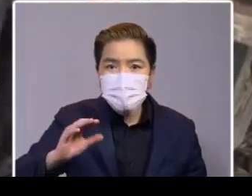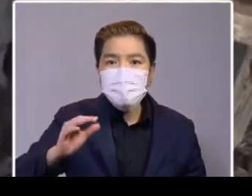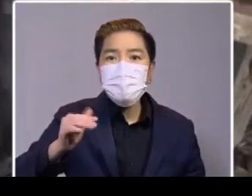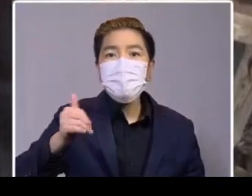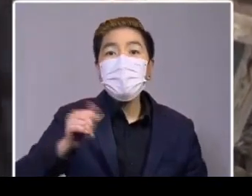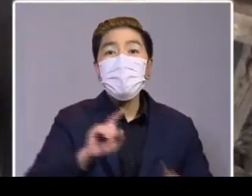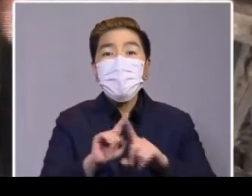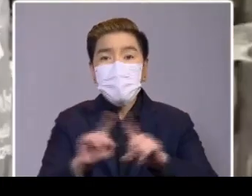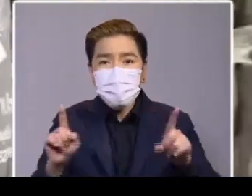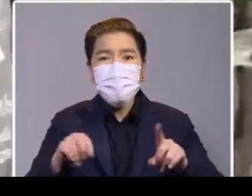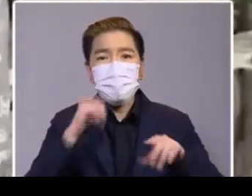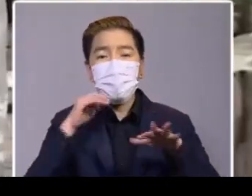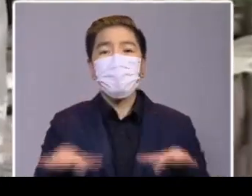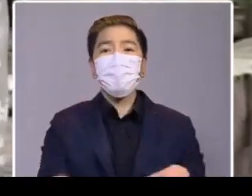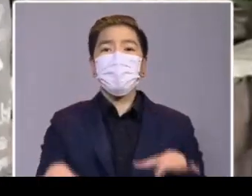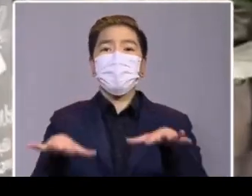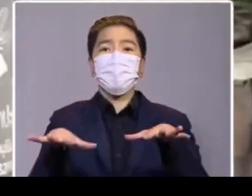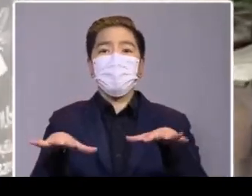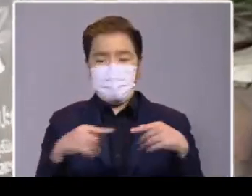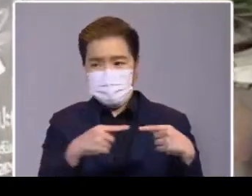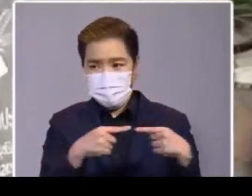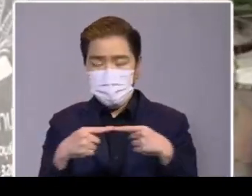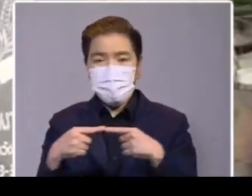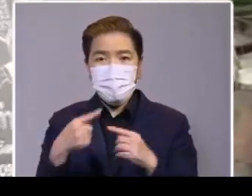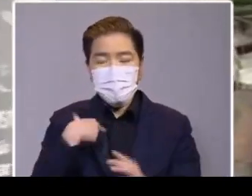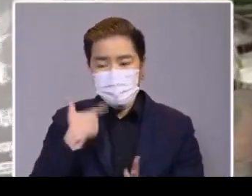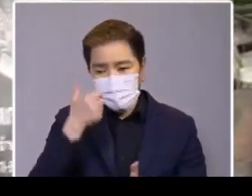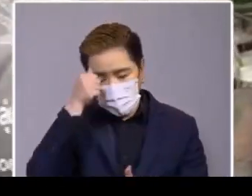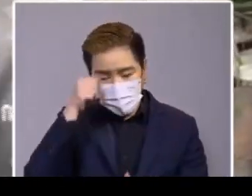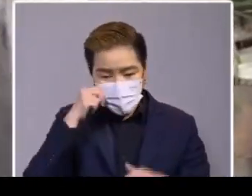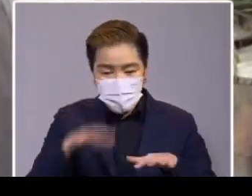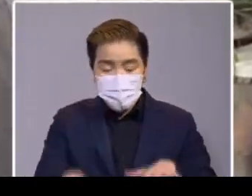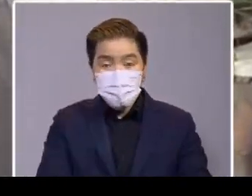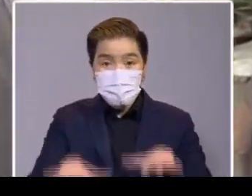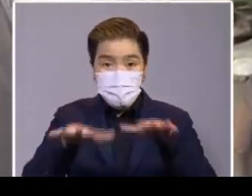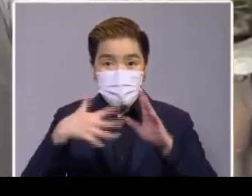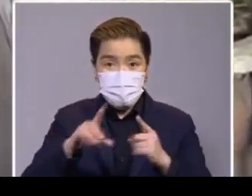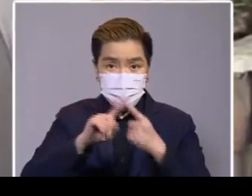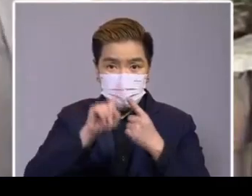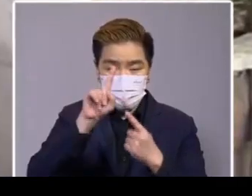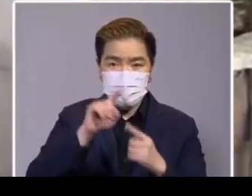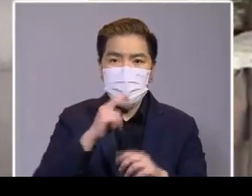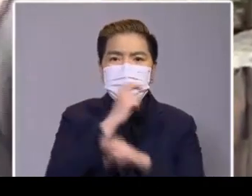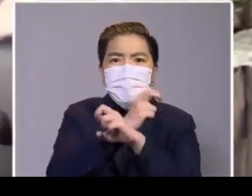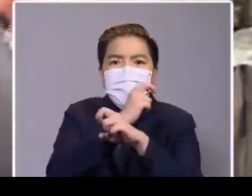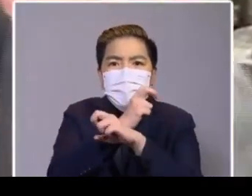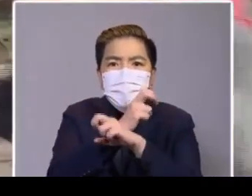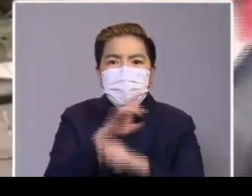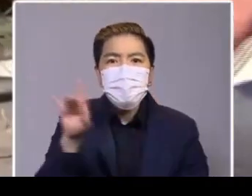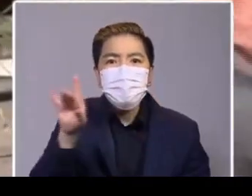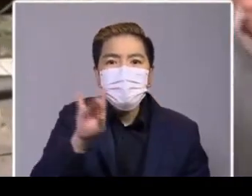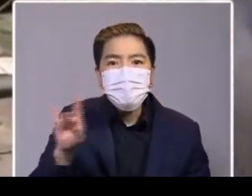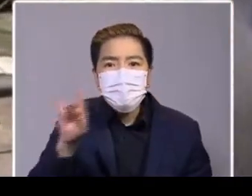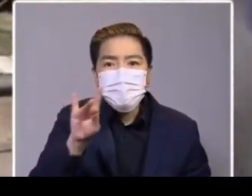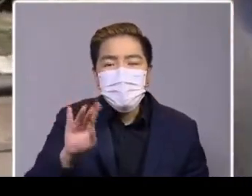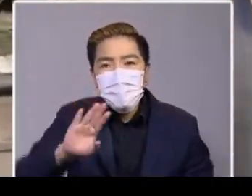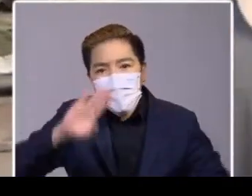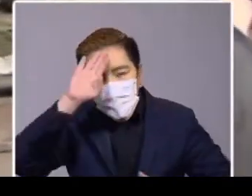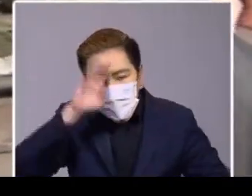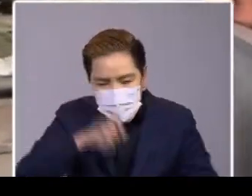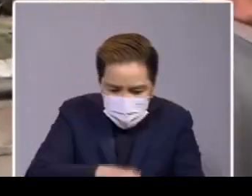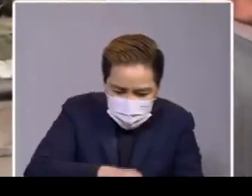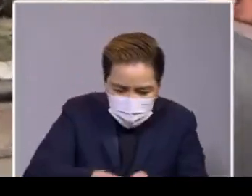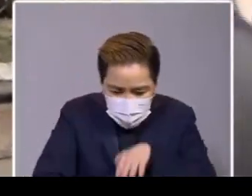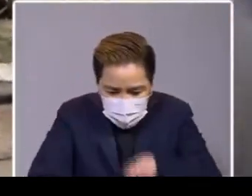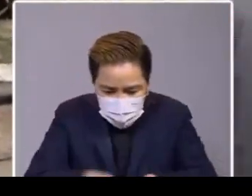ทนอยู่กับน้ำที่ท่วมขังอยู่นานมากใช่แล้วมันท่วมขังไม่พอมันก็จะมีเรื่องของสัตว์มีพิษที่มากับน้ำด้วยเรื่องโรคน้ำกัด